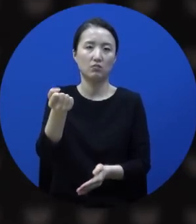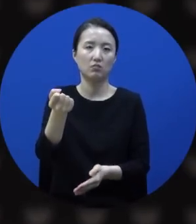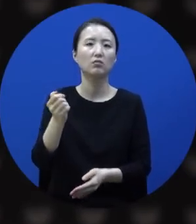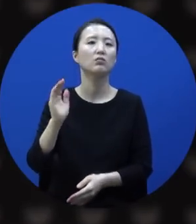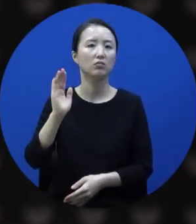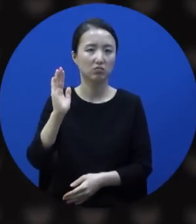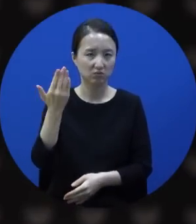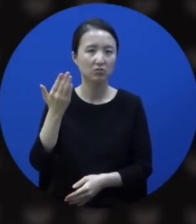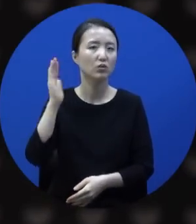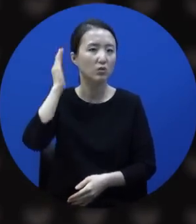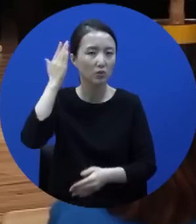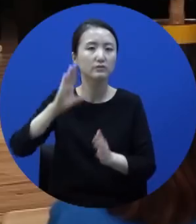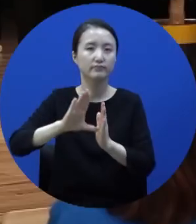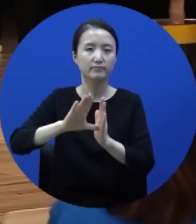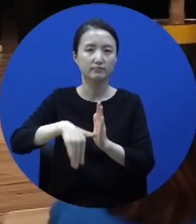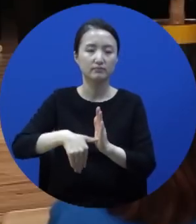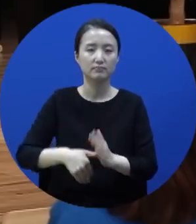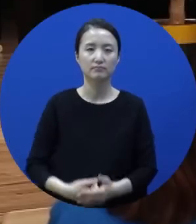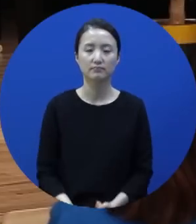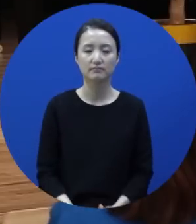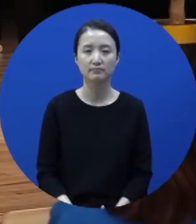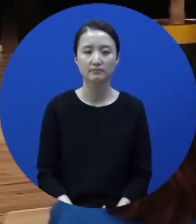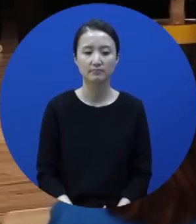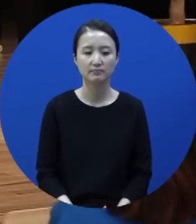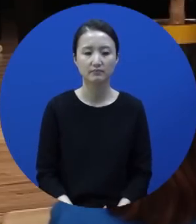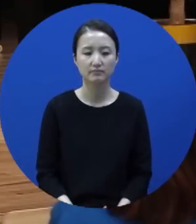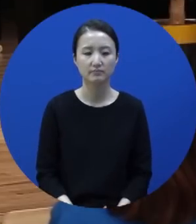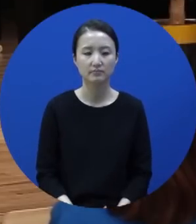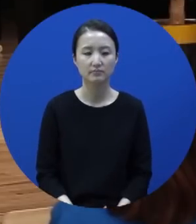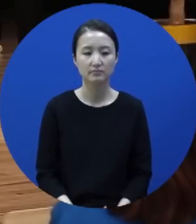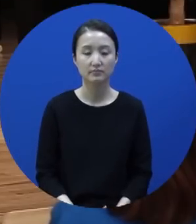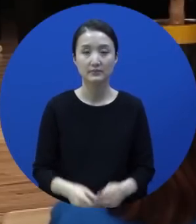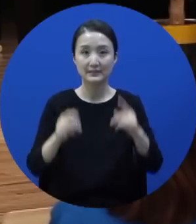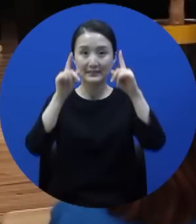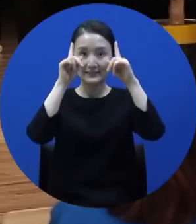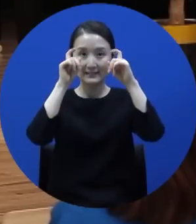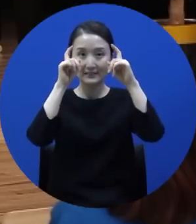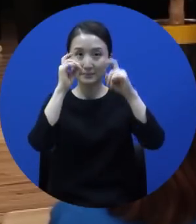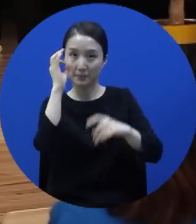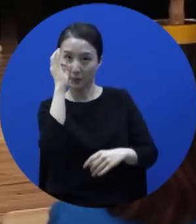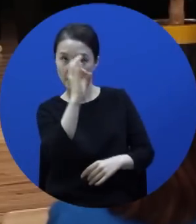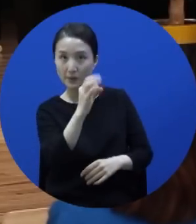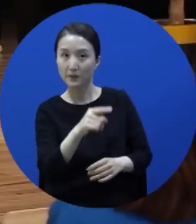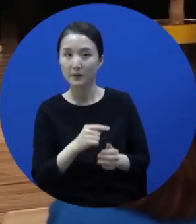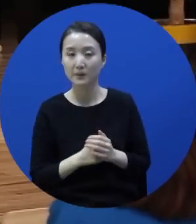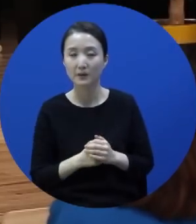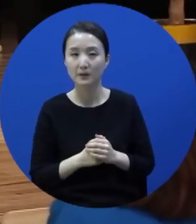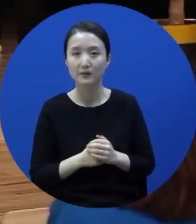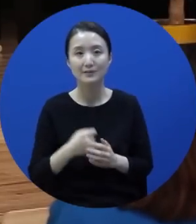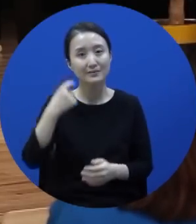있습니다. 자, 앞쪽에 사진을 보니까 되게 좀 어떤 느낌 드세요?